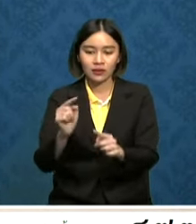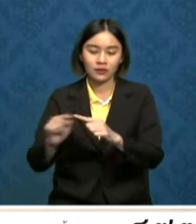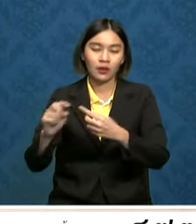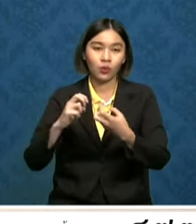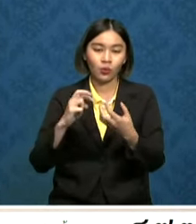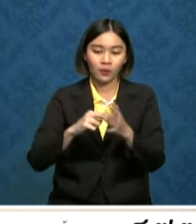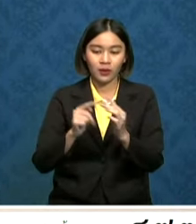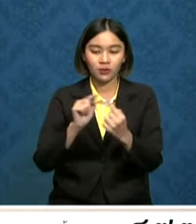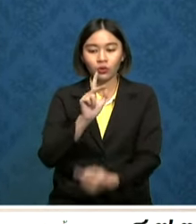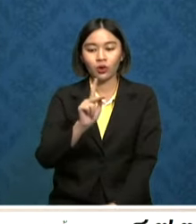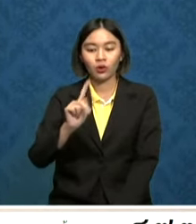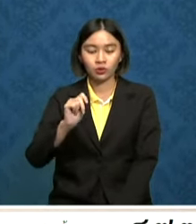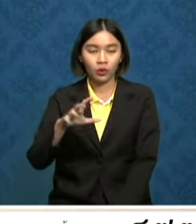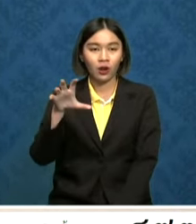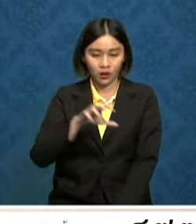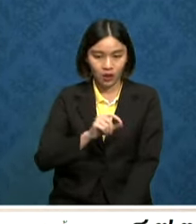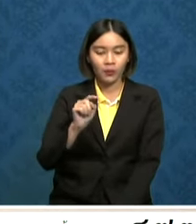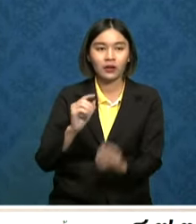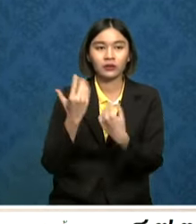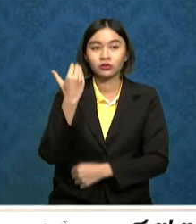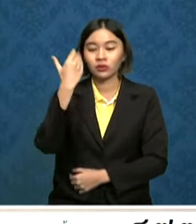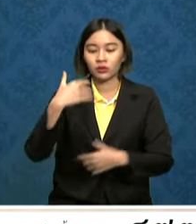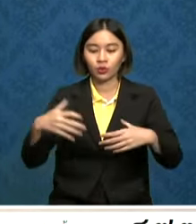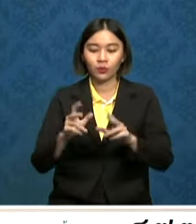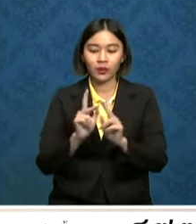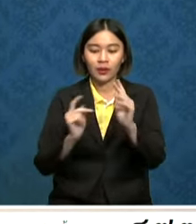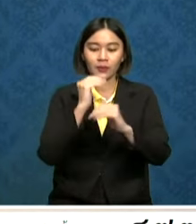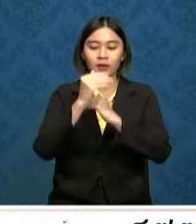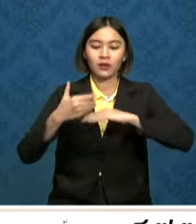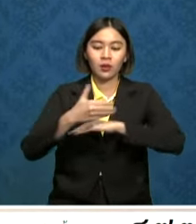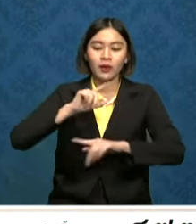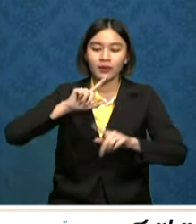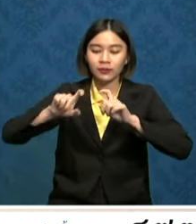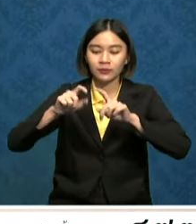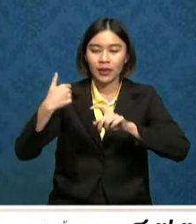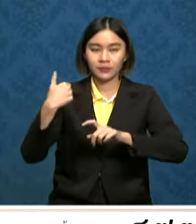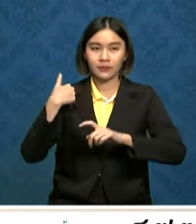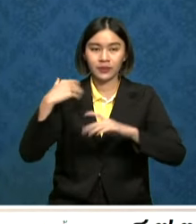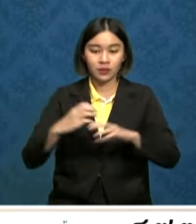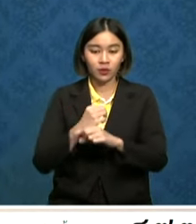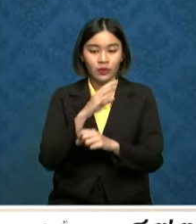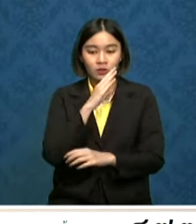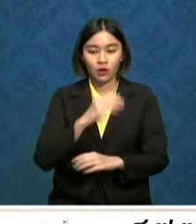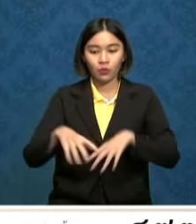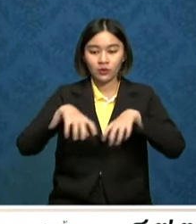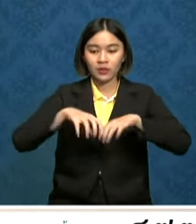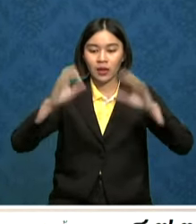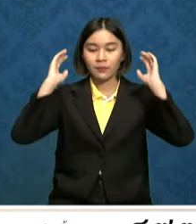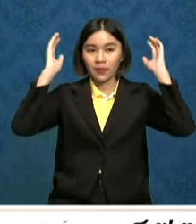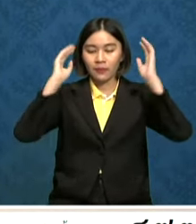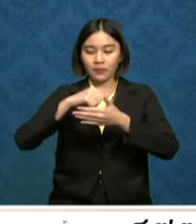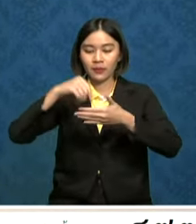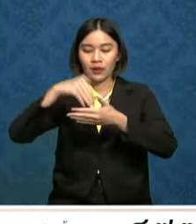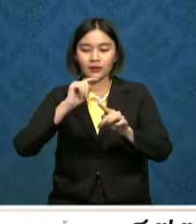ที่ทางกกต.นั้นยกขึ้นมานะครับตอนที่ทางกรรมการพัฒนาการเมืองมีการสอบถามไปนะครับว่าหากจะมีการจัดประชามติพร้อมกับการเลือกตั้งอื่น